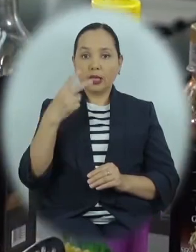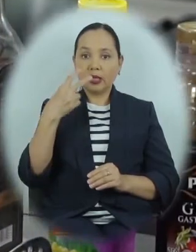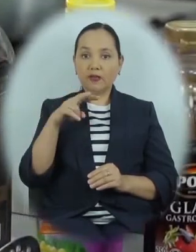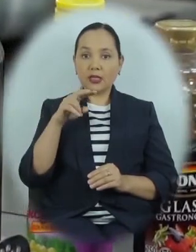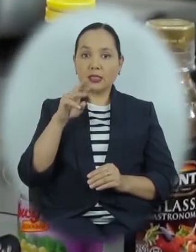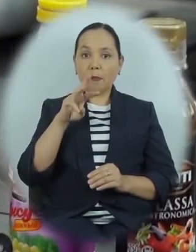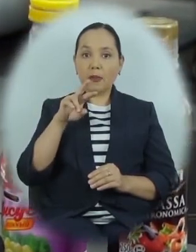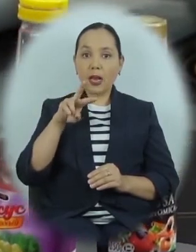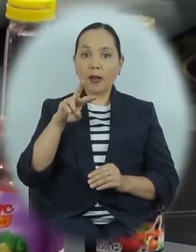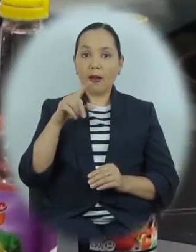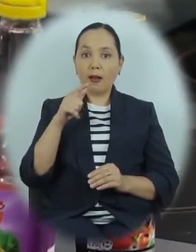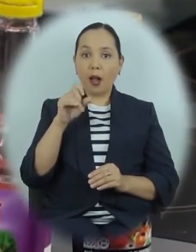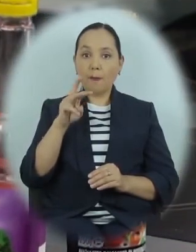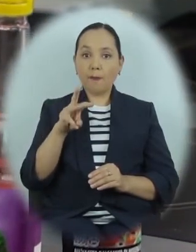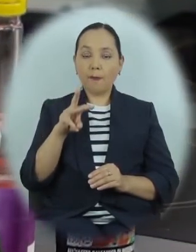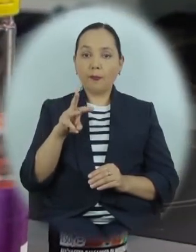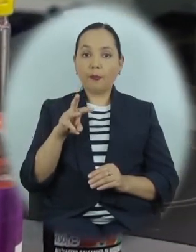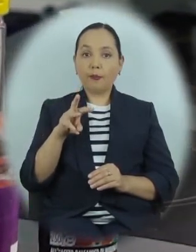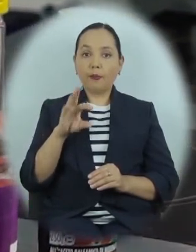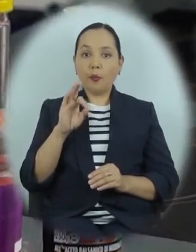20 миллиграмм